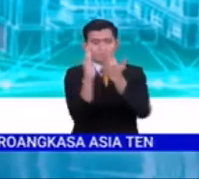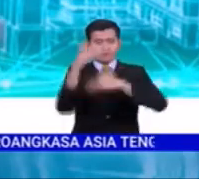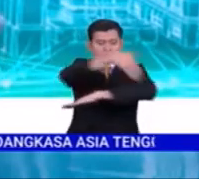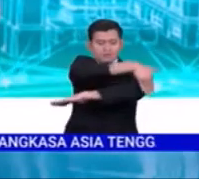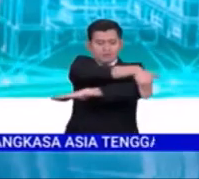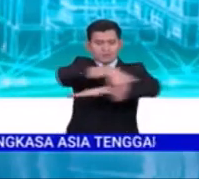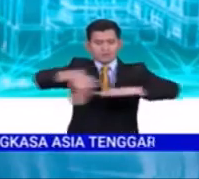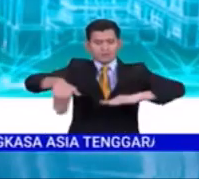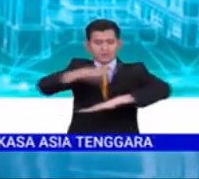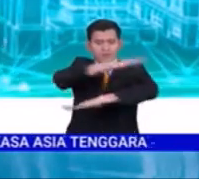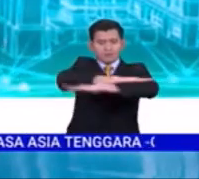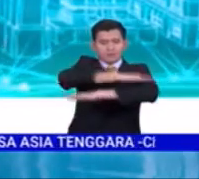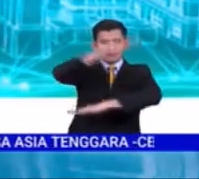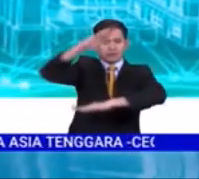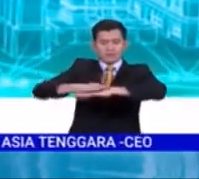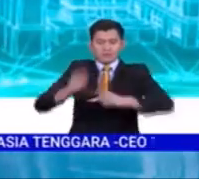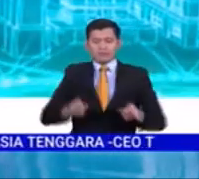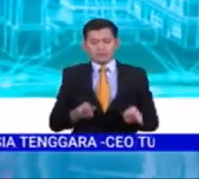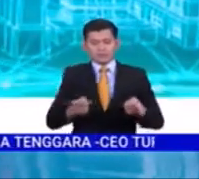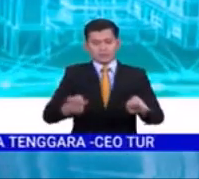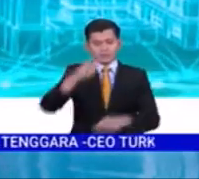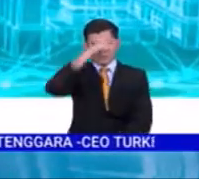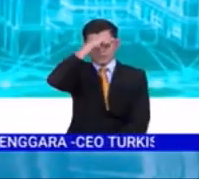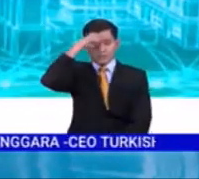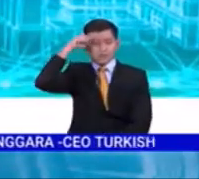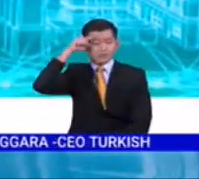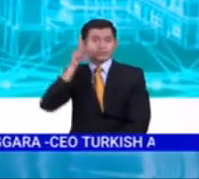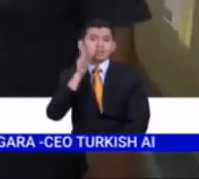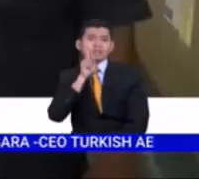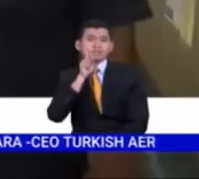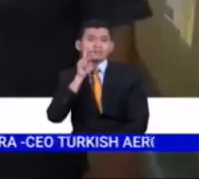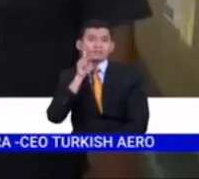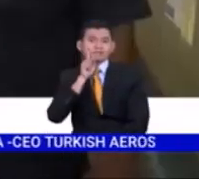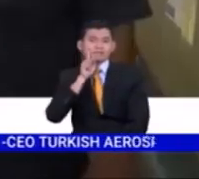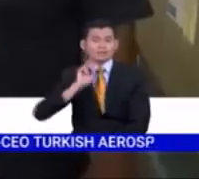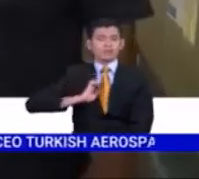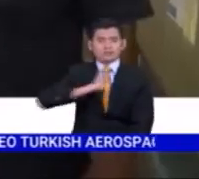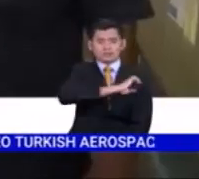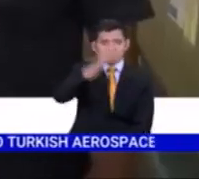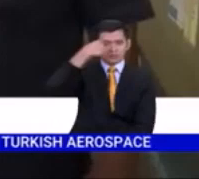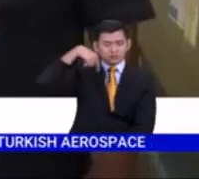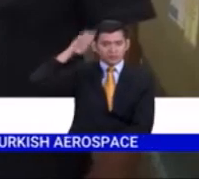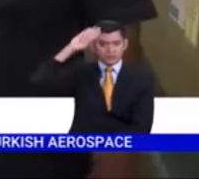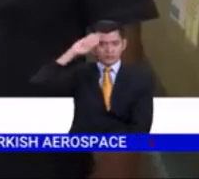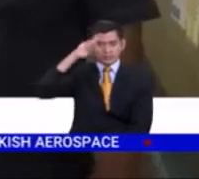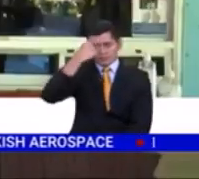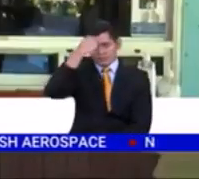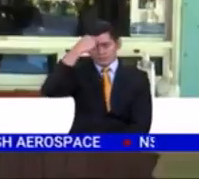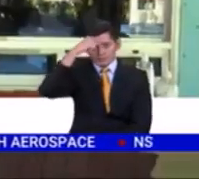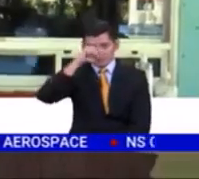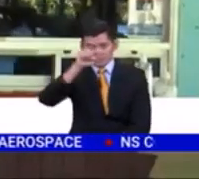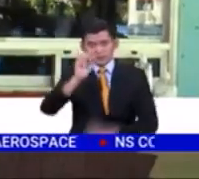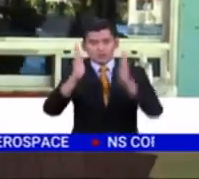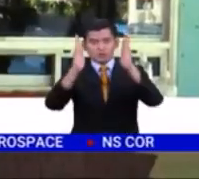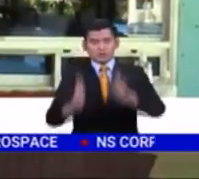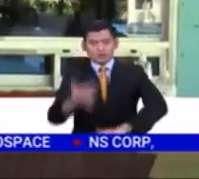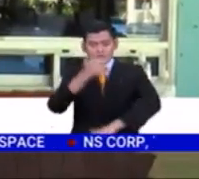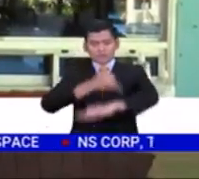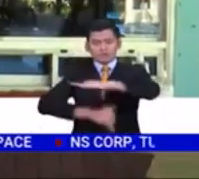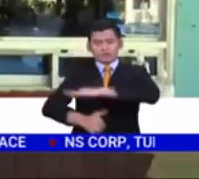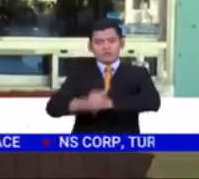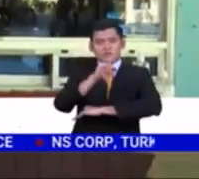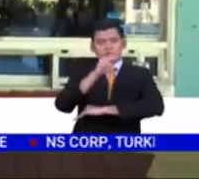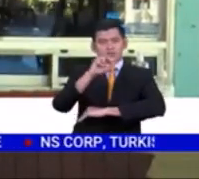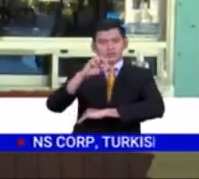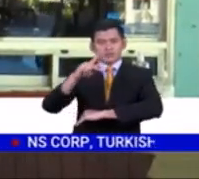Bukit Kayu Hitam, Kedah. Exco Perlis Ruzaini Rais berkata, bagi pengembara yang memasuki Wang Kelian Wang